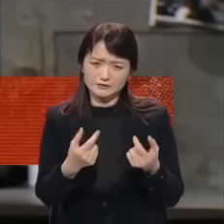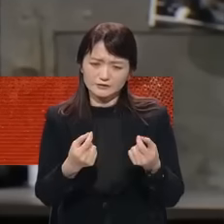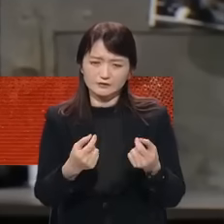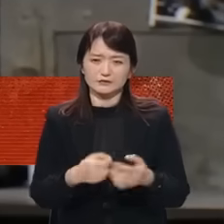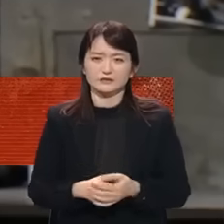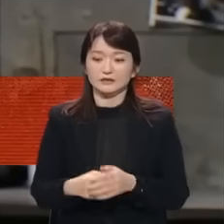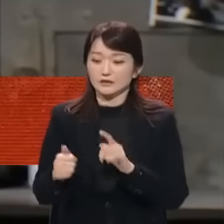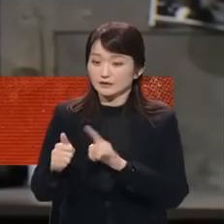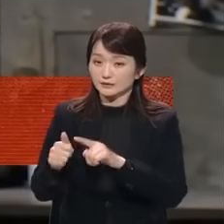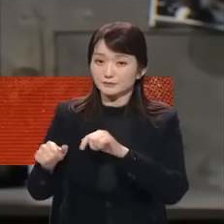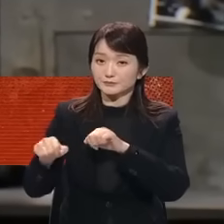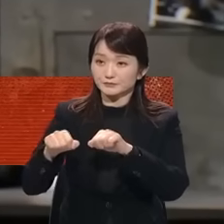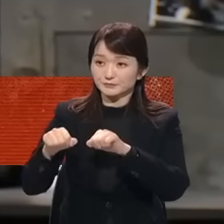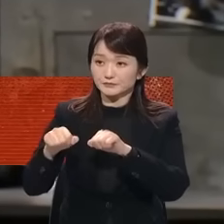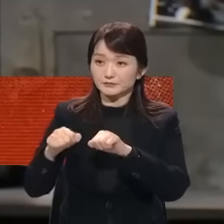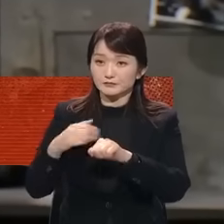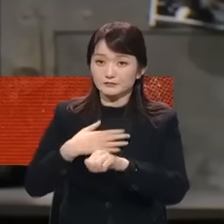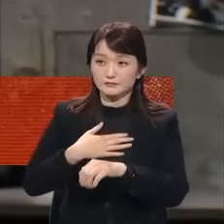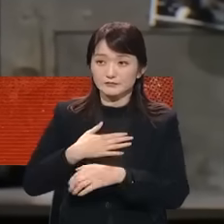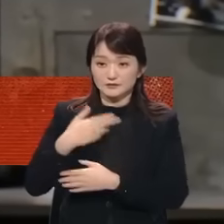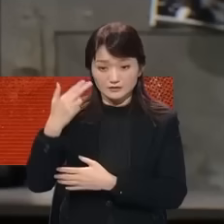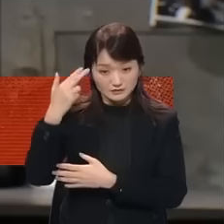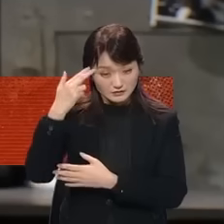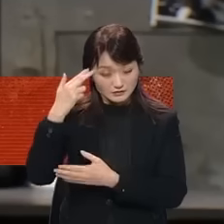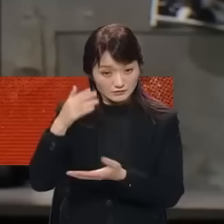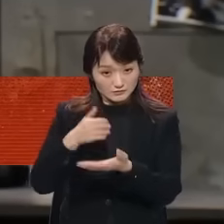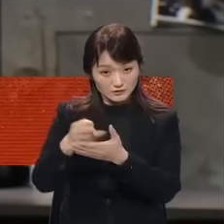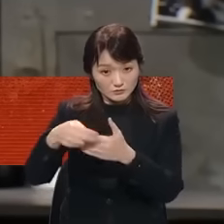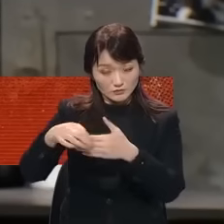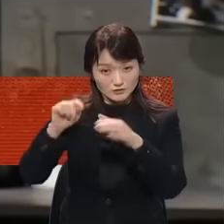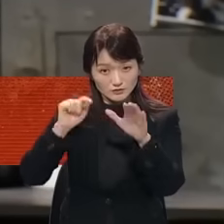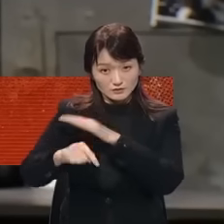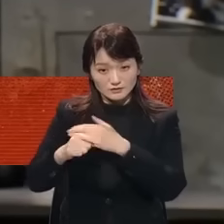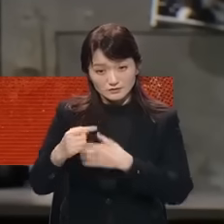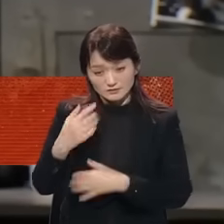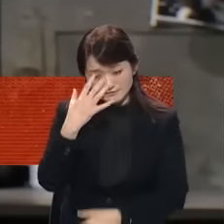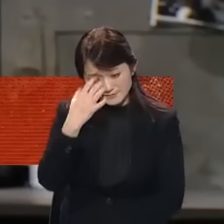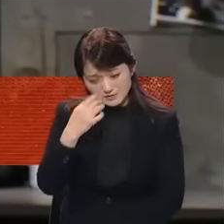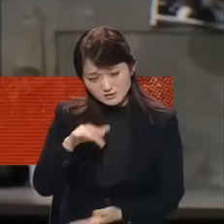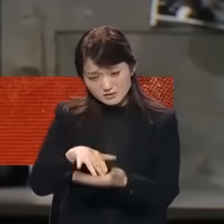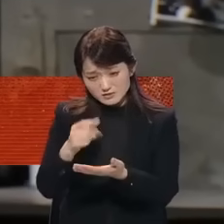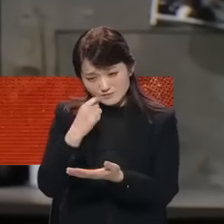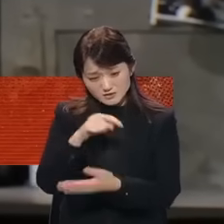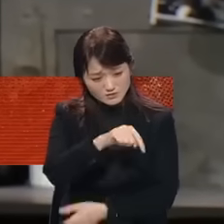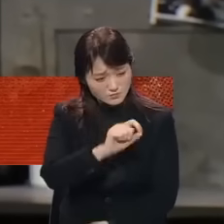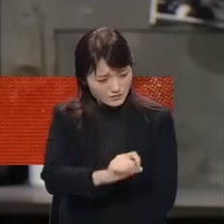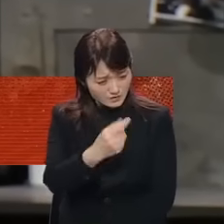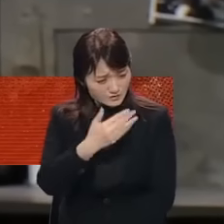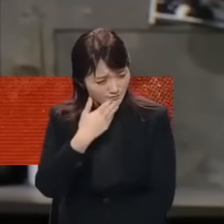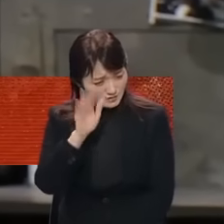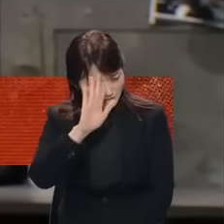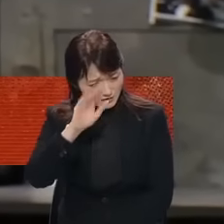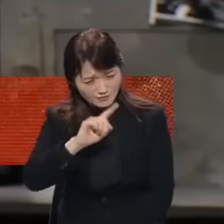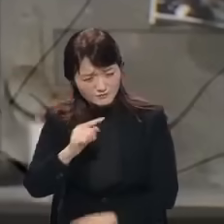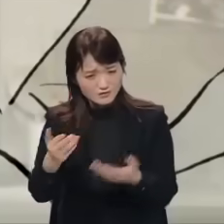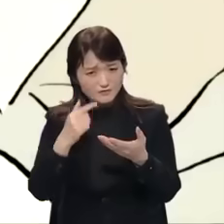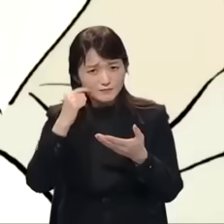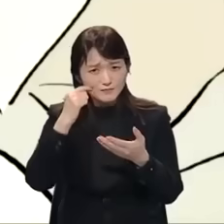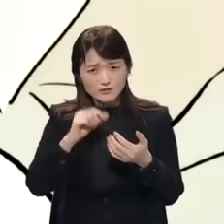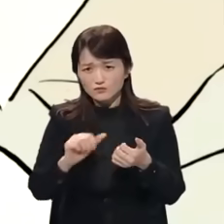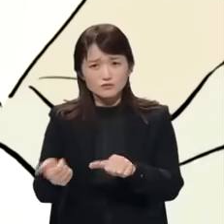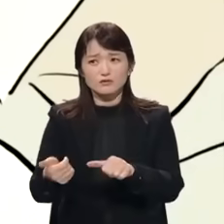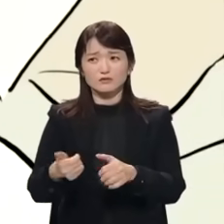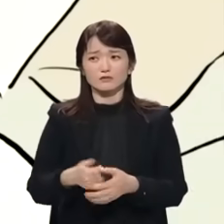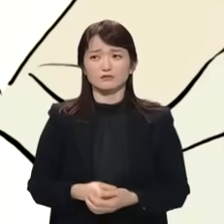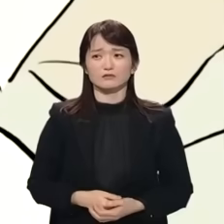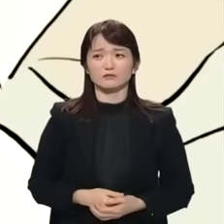저런 행동하는게 아니라 내가 지금 정신에 가서 우울증 약을 먹고 있다니 너 때문에 지금 금을 전하고 아무것도 못 하고 있다거나 뭐 죽어버리겠다